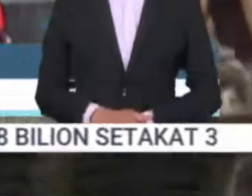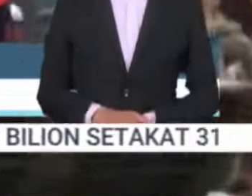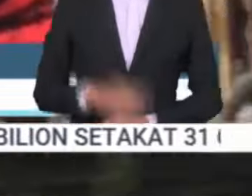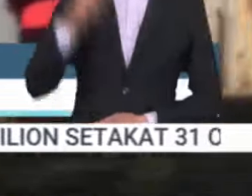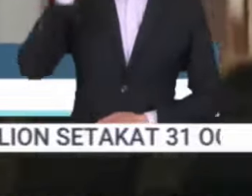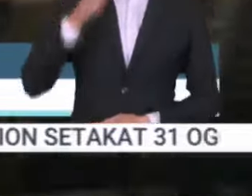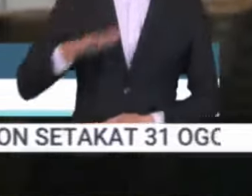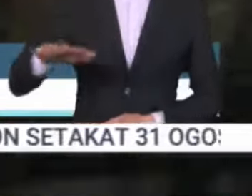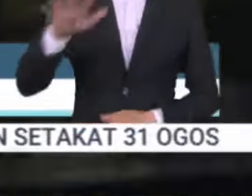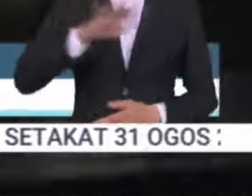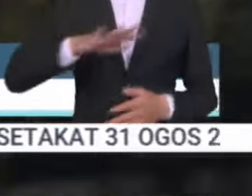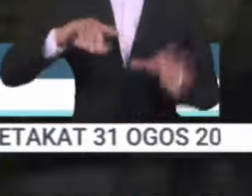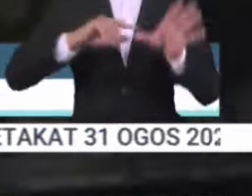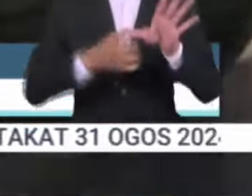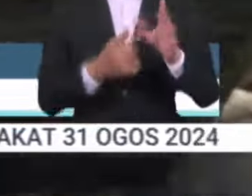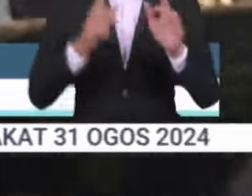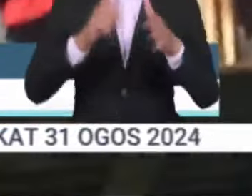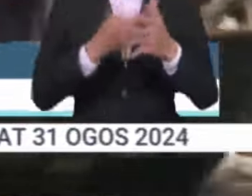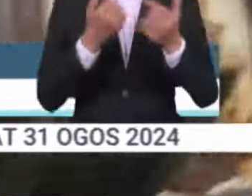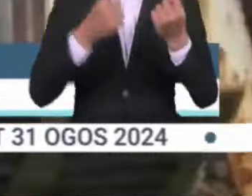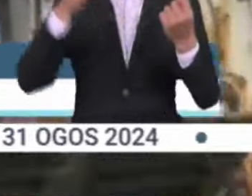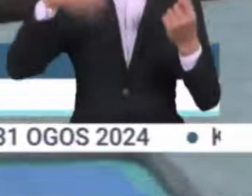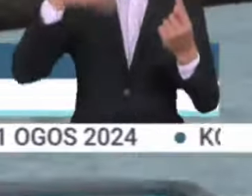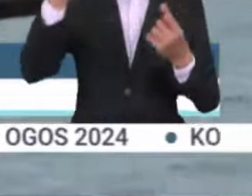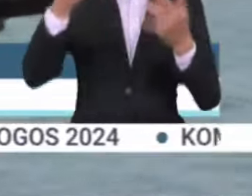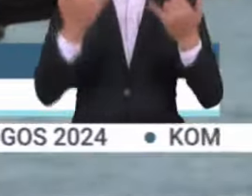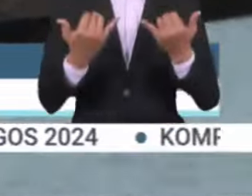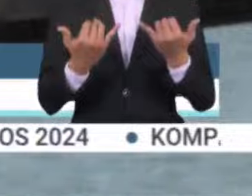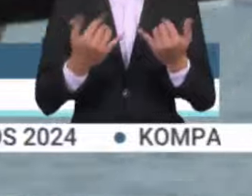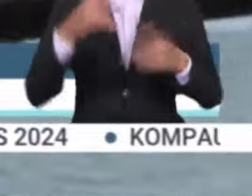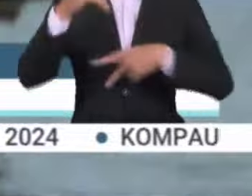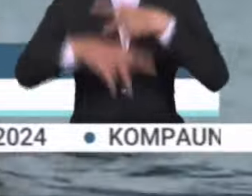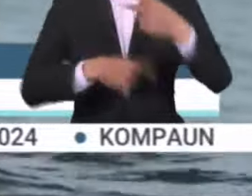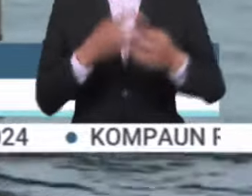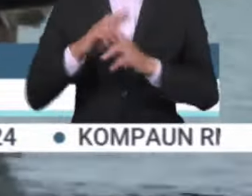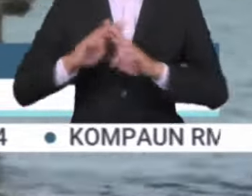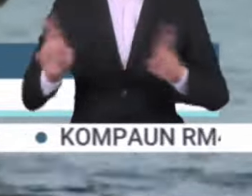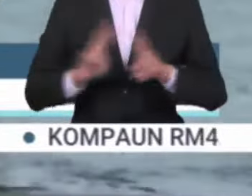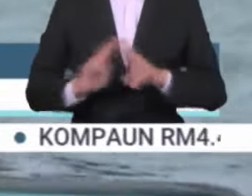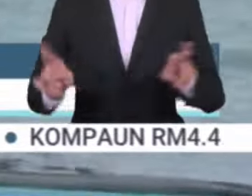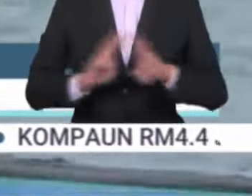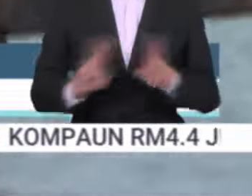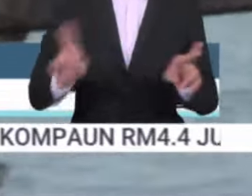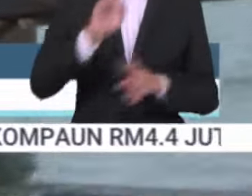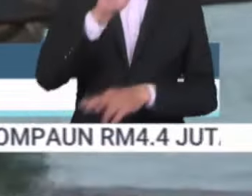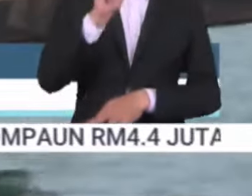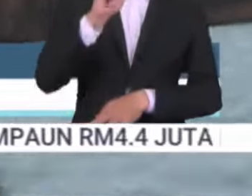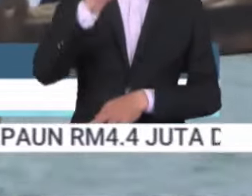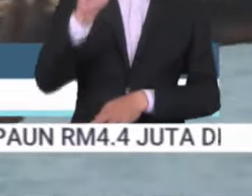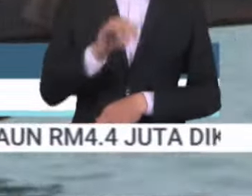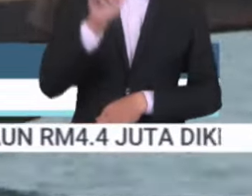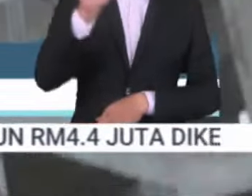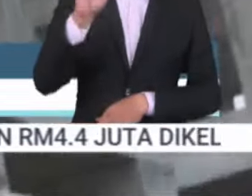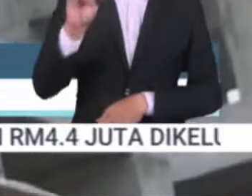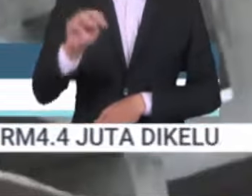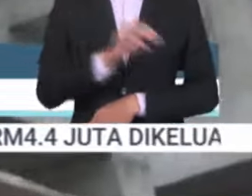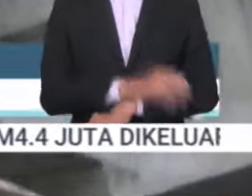Ia dijangka akan dilaksanakan pada November depan dan kini dalam proses menyiapkan unjam berkenaan.